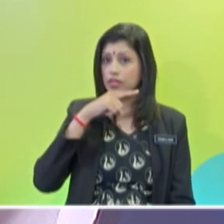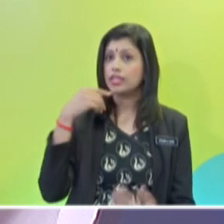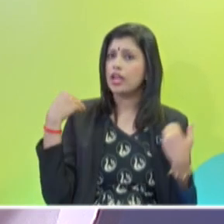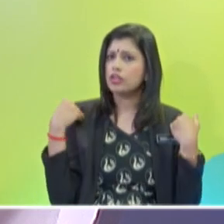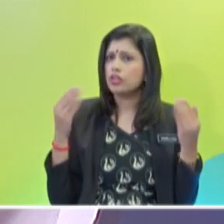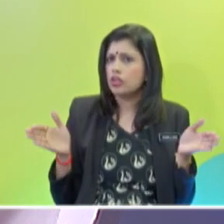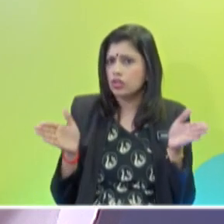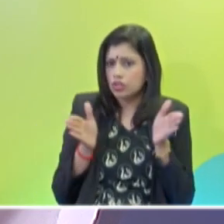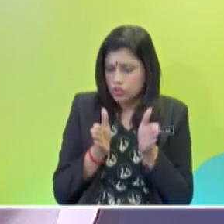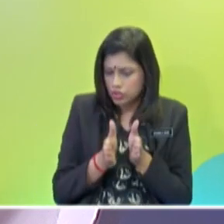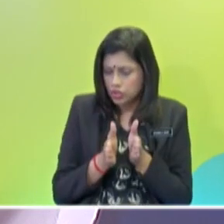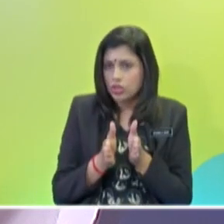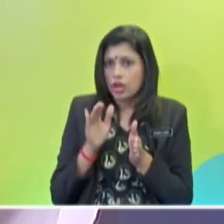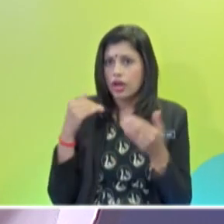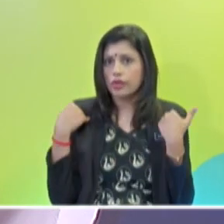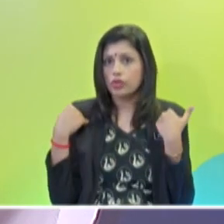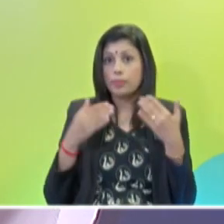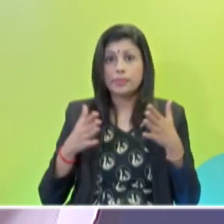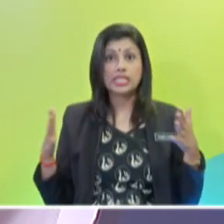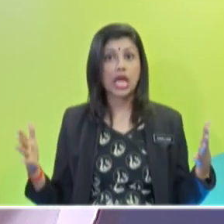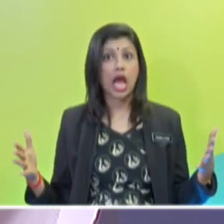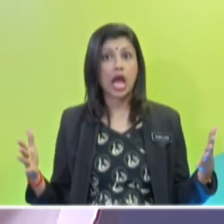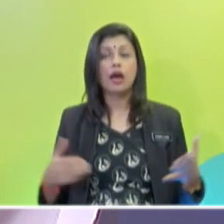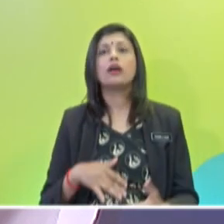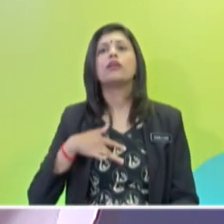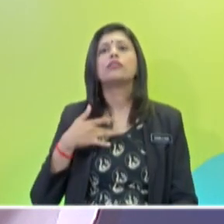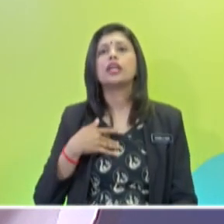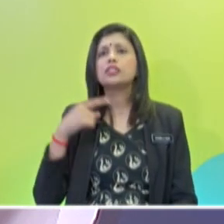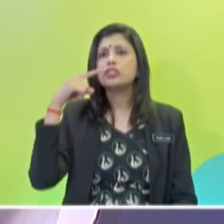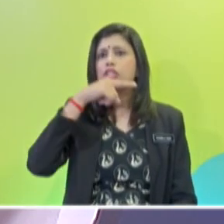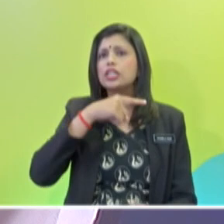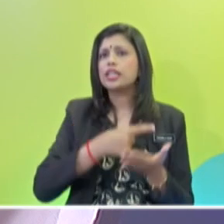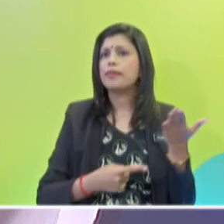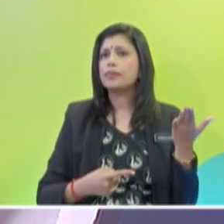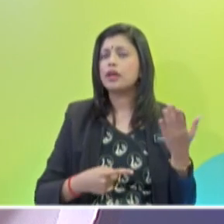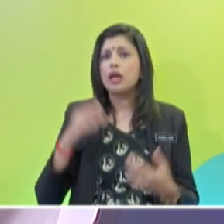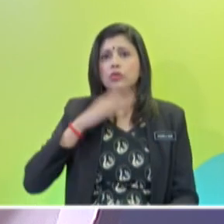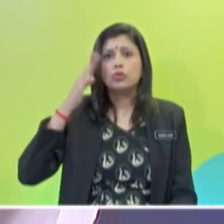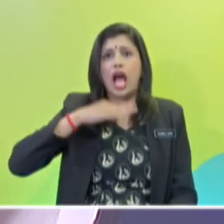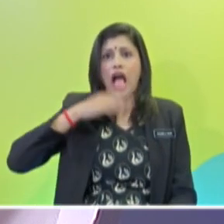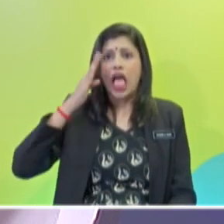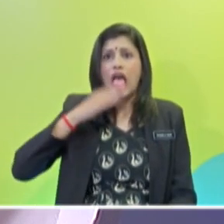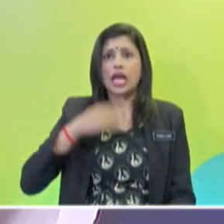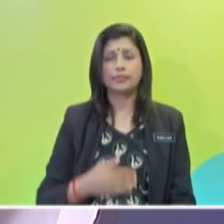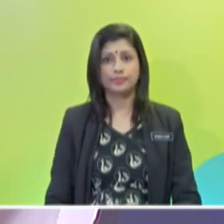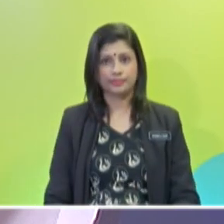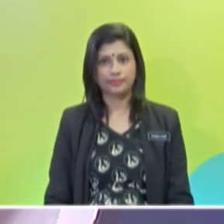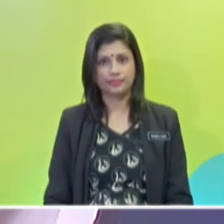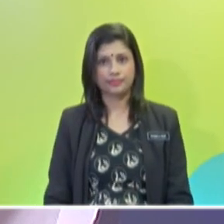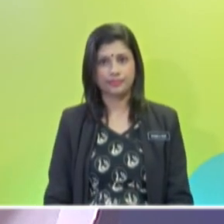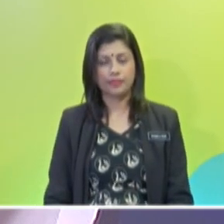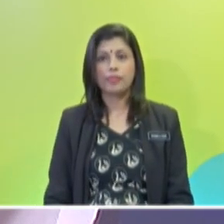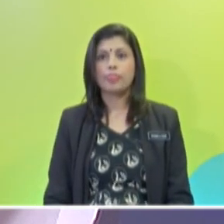dan ada yang besar. Rasa cili ni apa? Pedas. Pedas kan? Okey, ini sayur yang